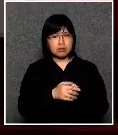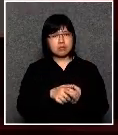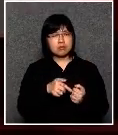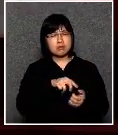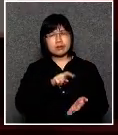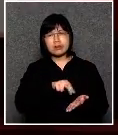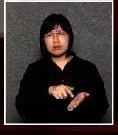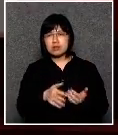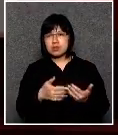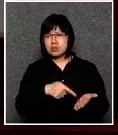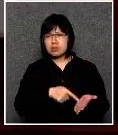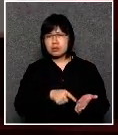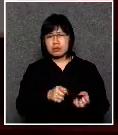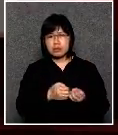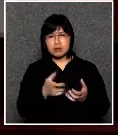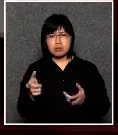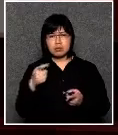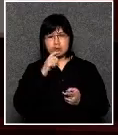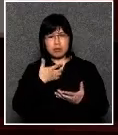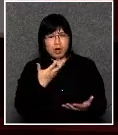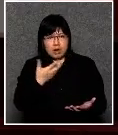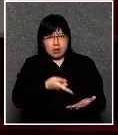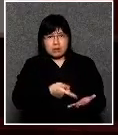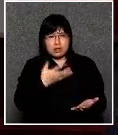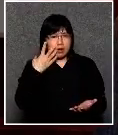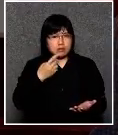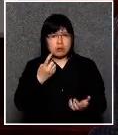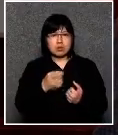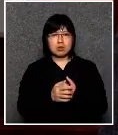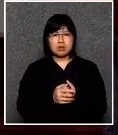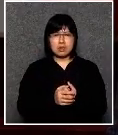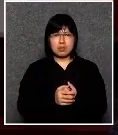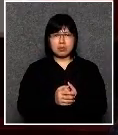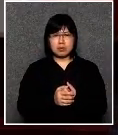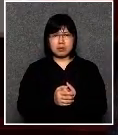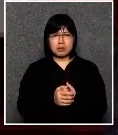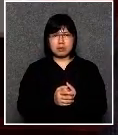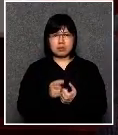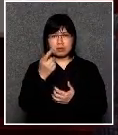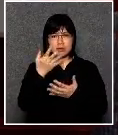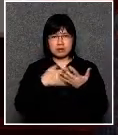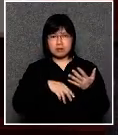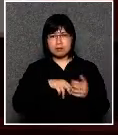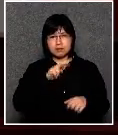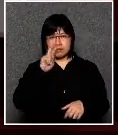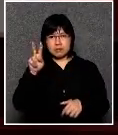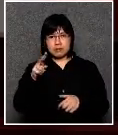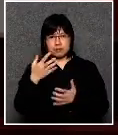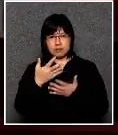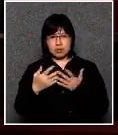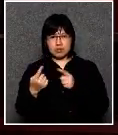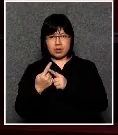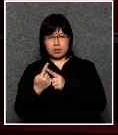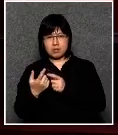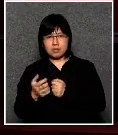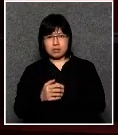件事，係嘛？而家已經係輿論譁然㗎啦，幾乎係，你唔好睇嗰啲網上嘅一啲意見就以為呢個網民咪人